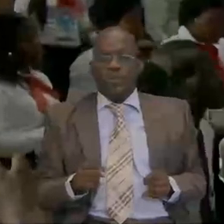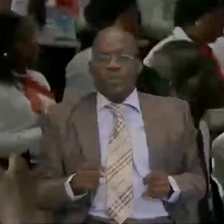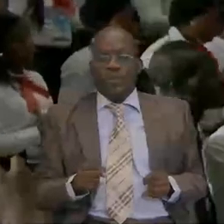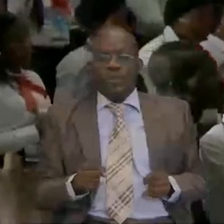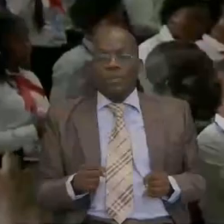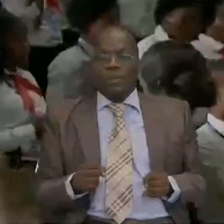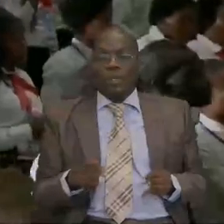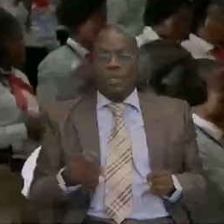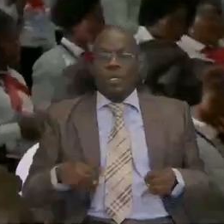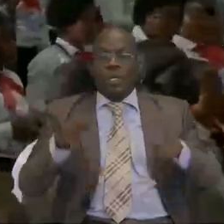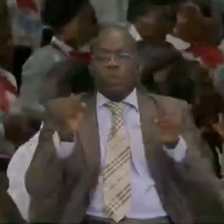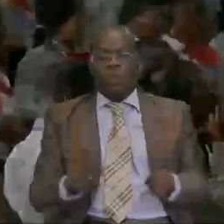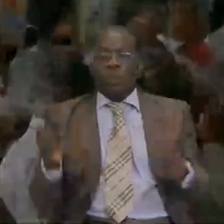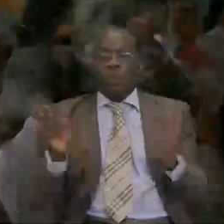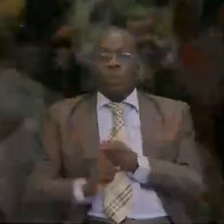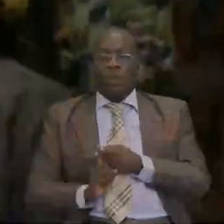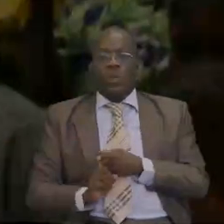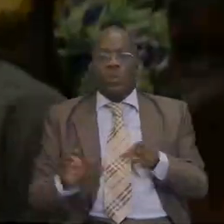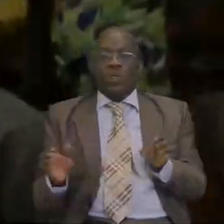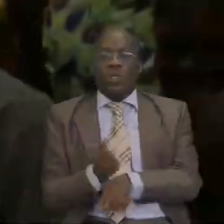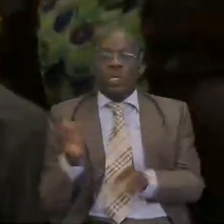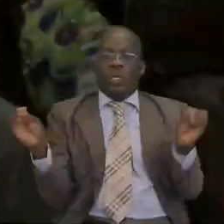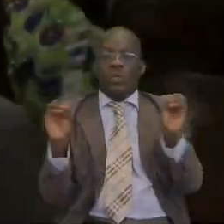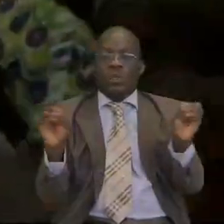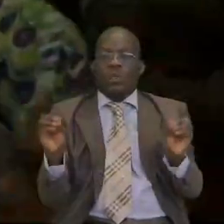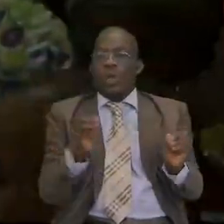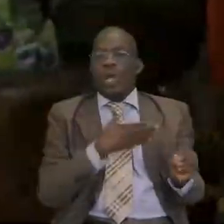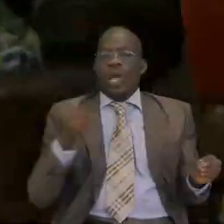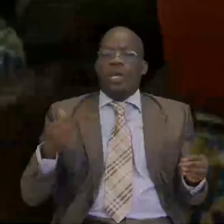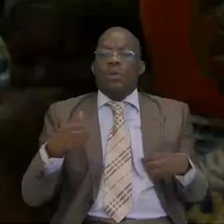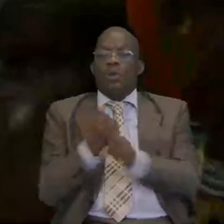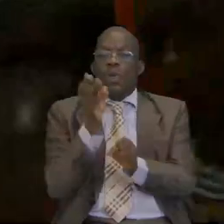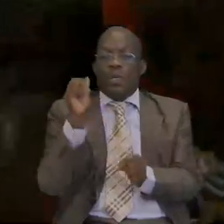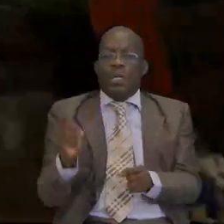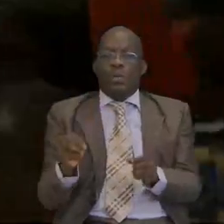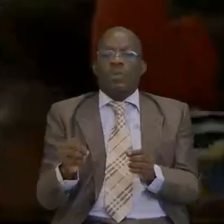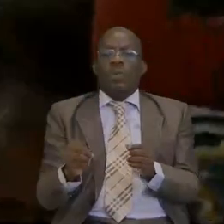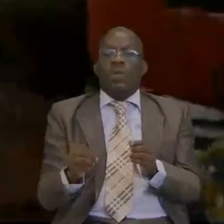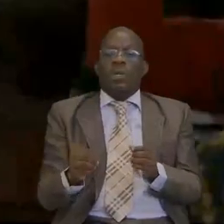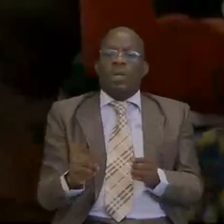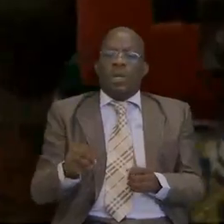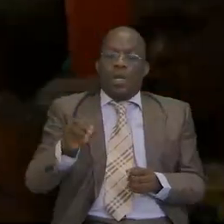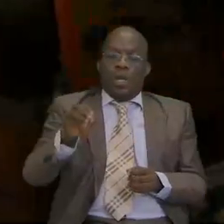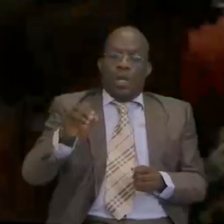Et la puissance pour prendre les zéros et en faire des héros.